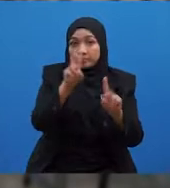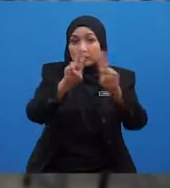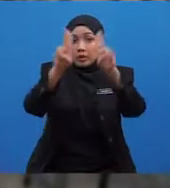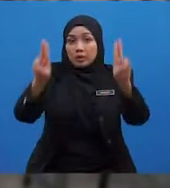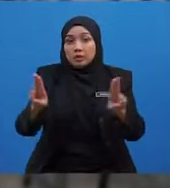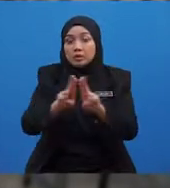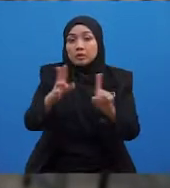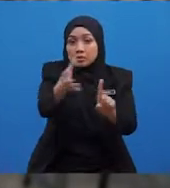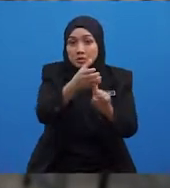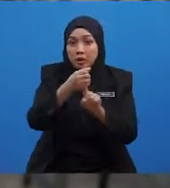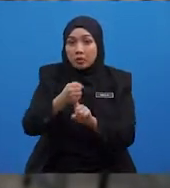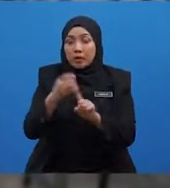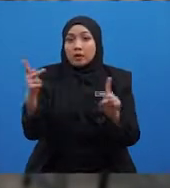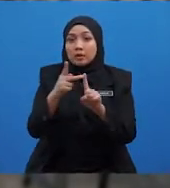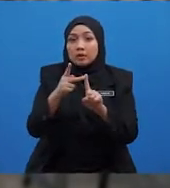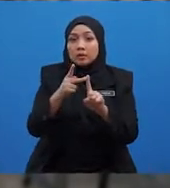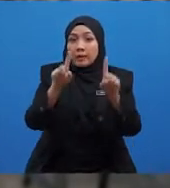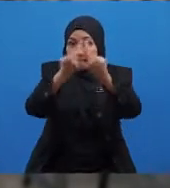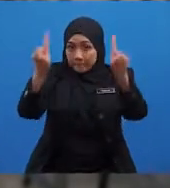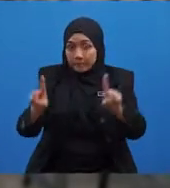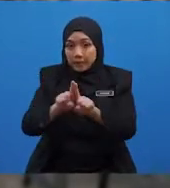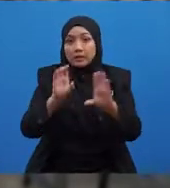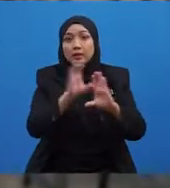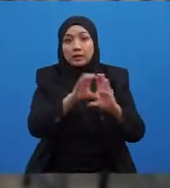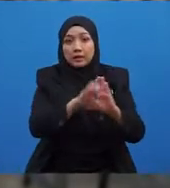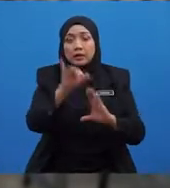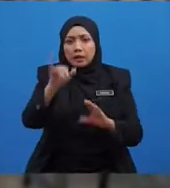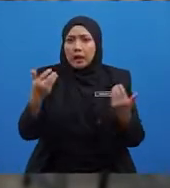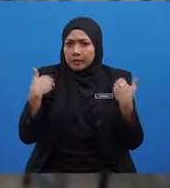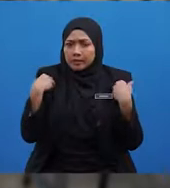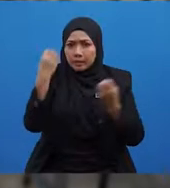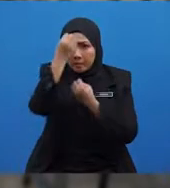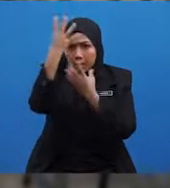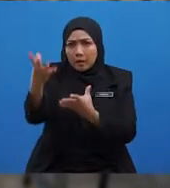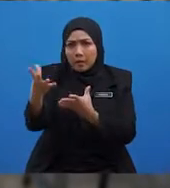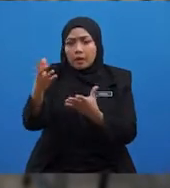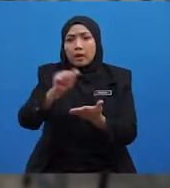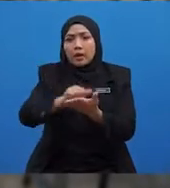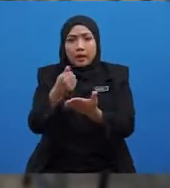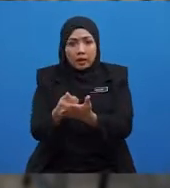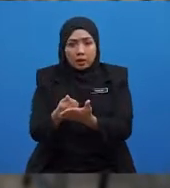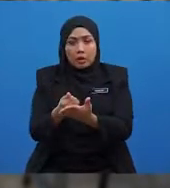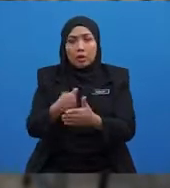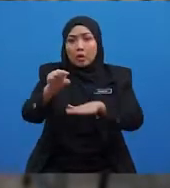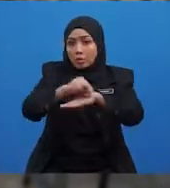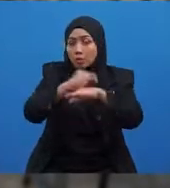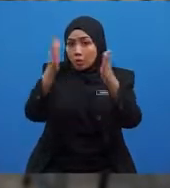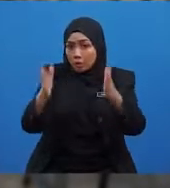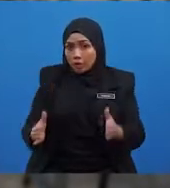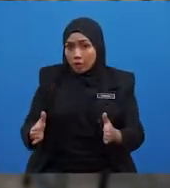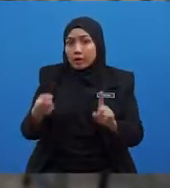halaman capaian kepangkalan data yang mengandungi maklumat akaun pengguna dari pangkalan